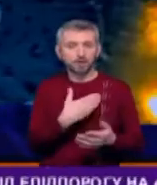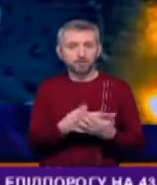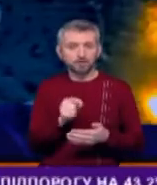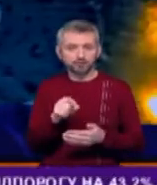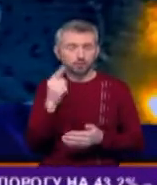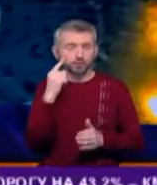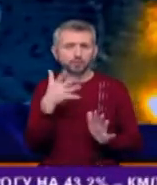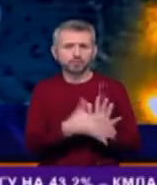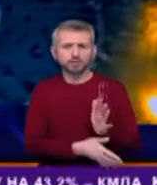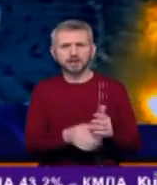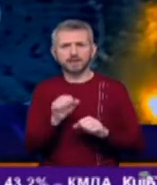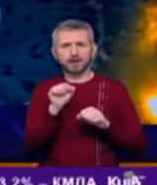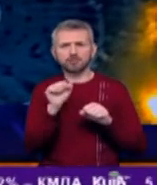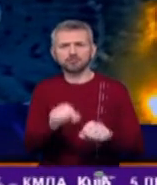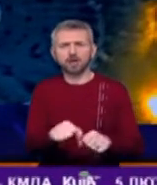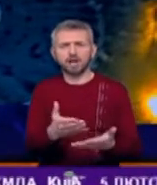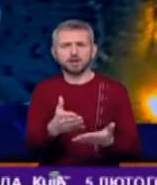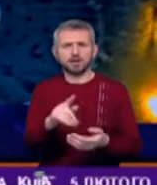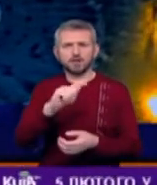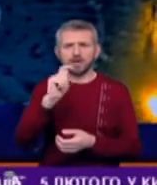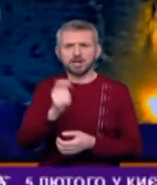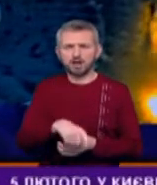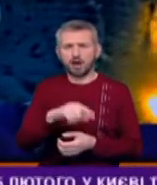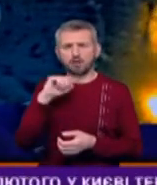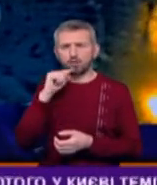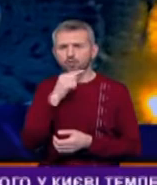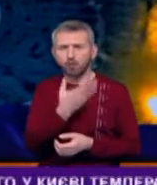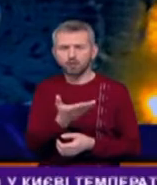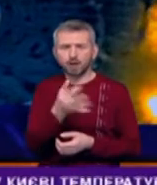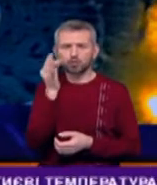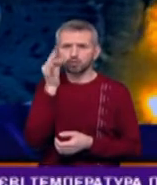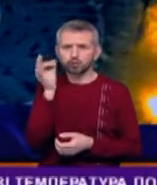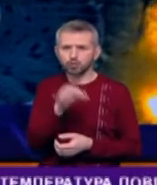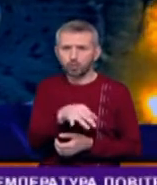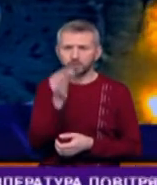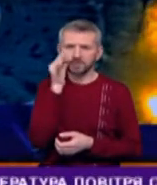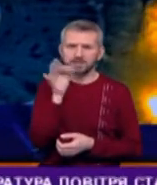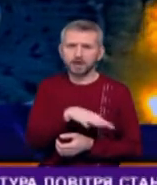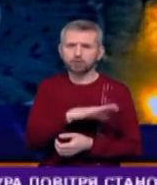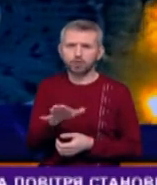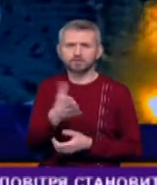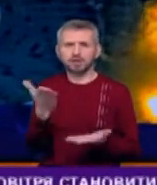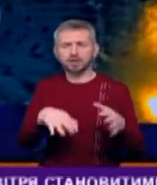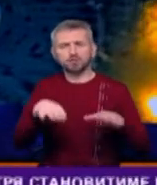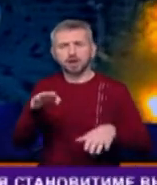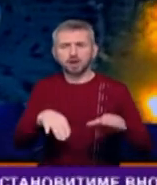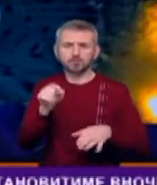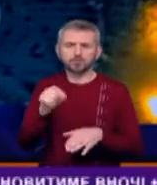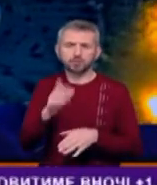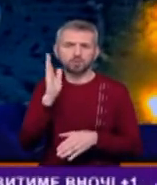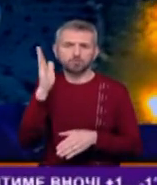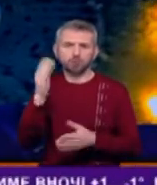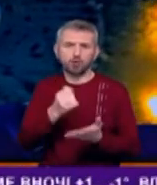от, захищати війна, економіка, досвід, не досвід. Який баланс тут в